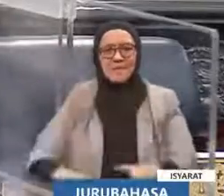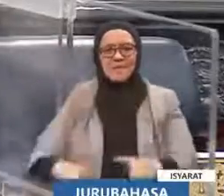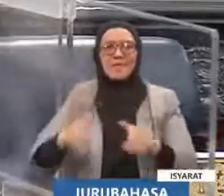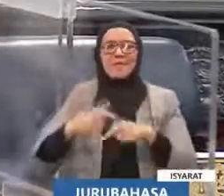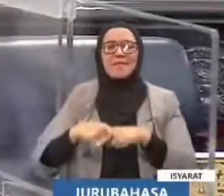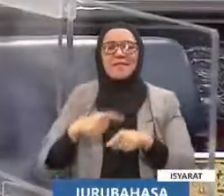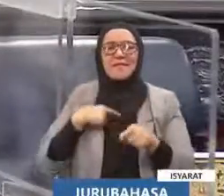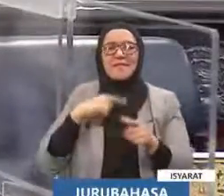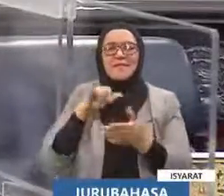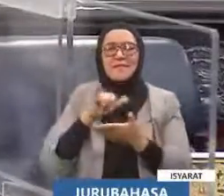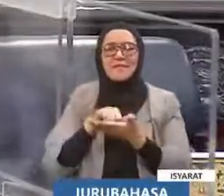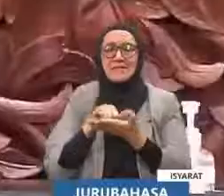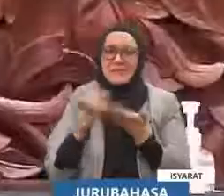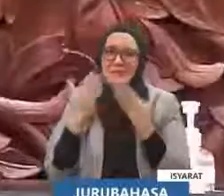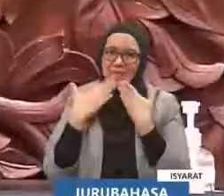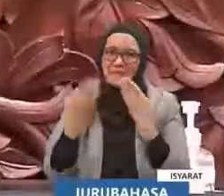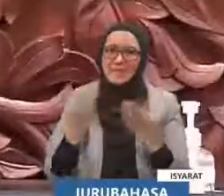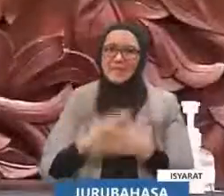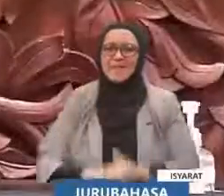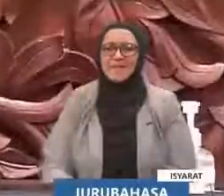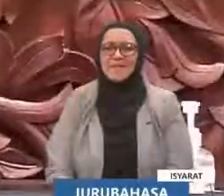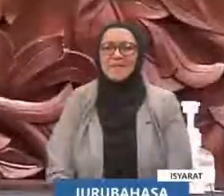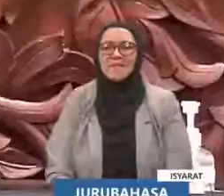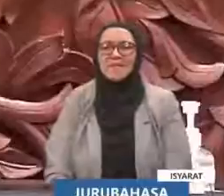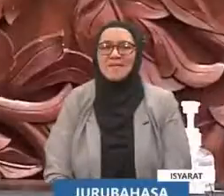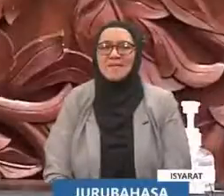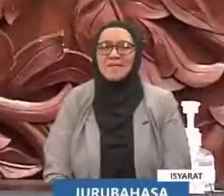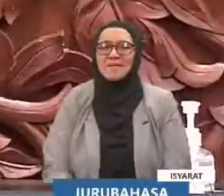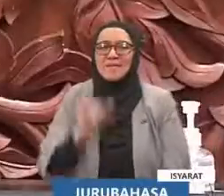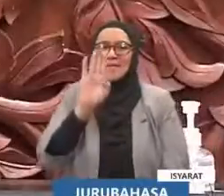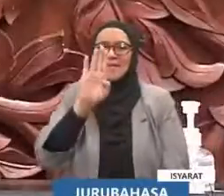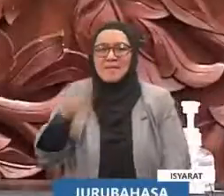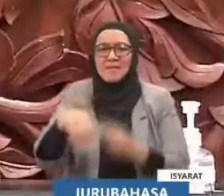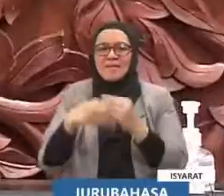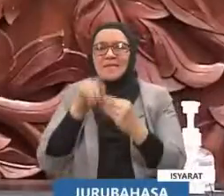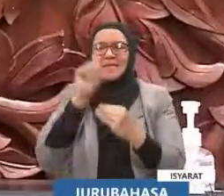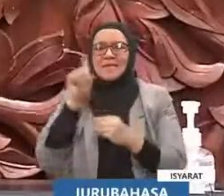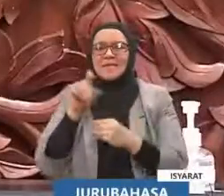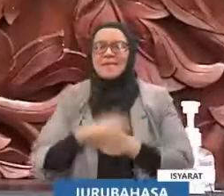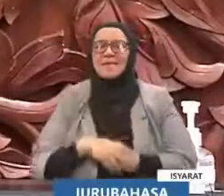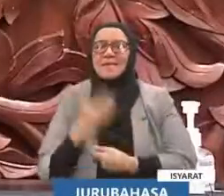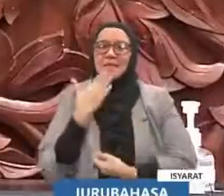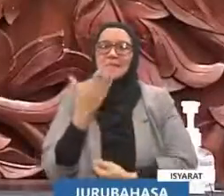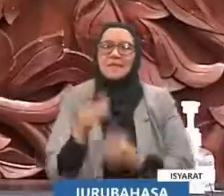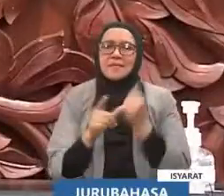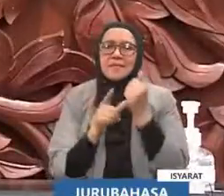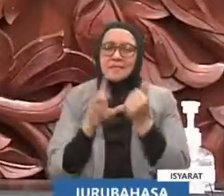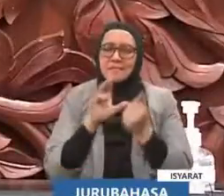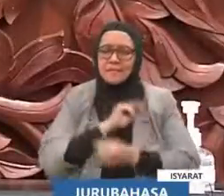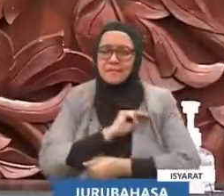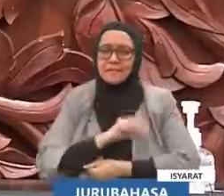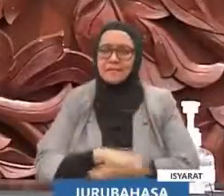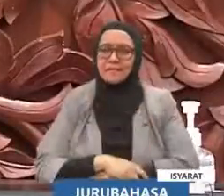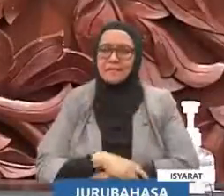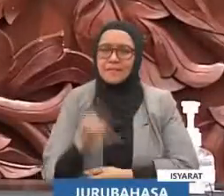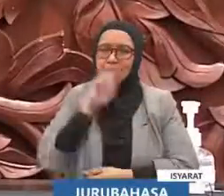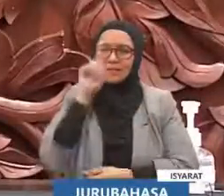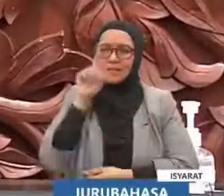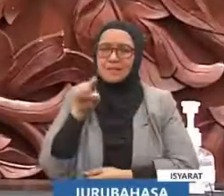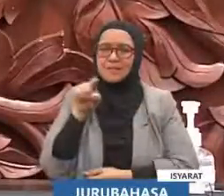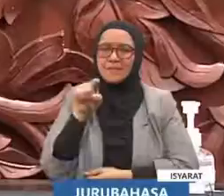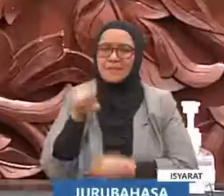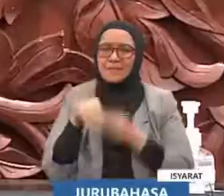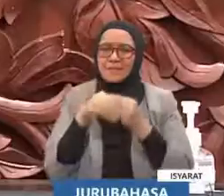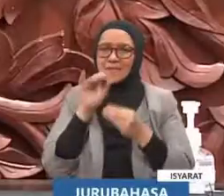tersebut. Sekian dan terima kasih. Yang Berhormat Tengku. Soalan tambahan. Terima kasih Timbalan Menteri. Okey, soalan tambahan